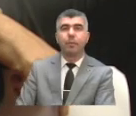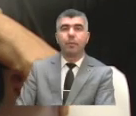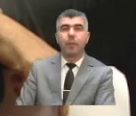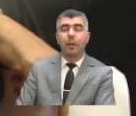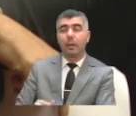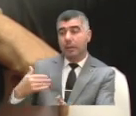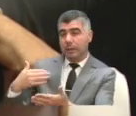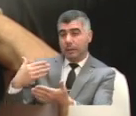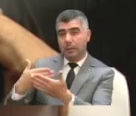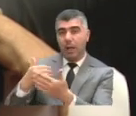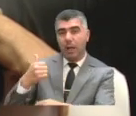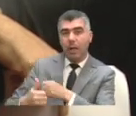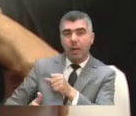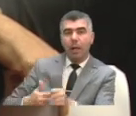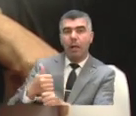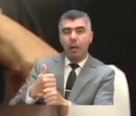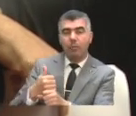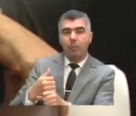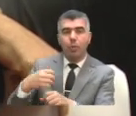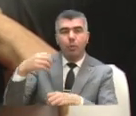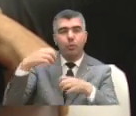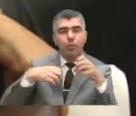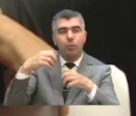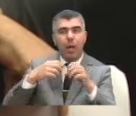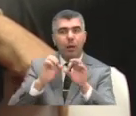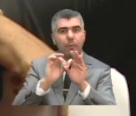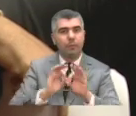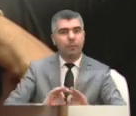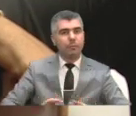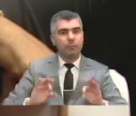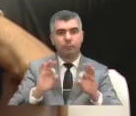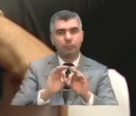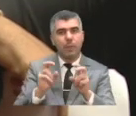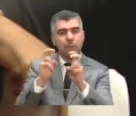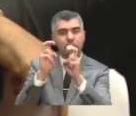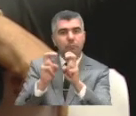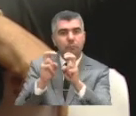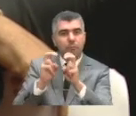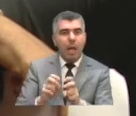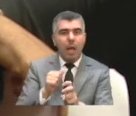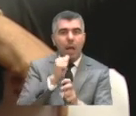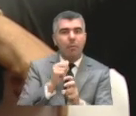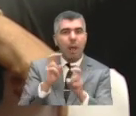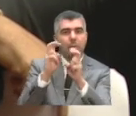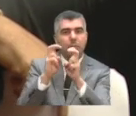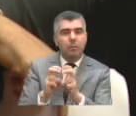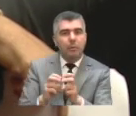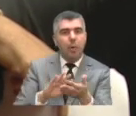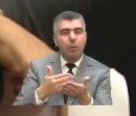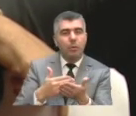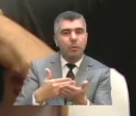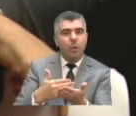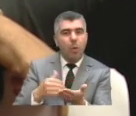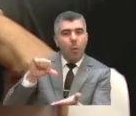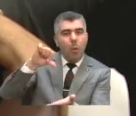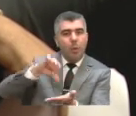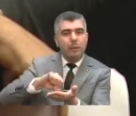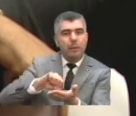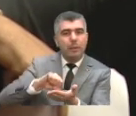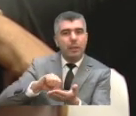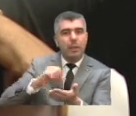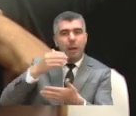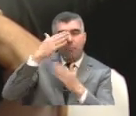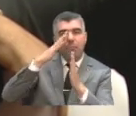السنين الأخيرة أبان توالي سنوات جفاف عن هشاشة بعض الأنظمة المائية في شمال ووسط المملكة وضرورة تنويع